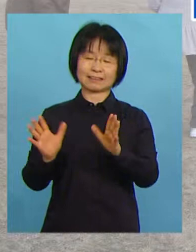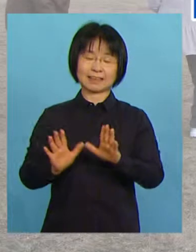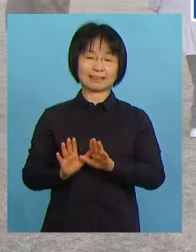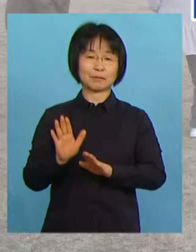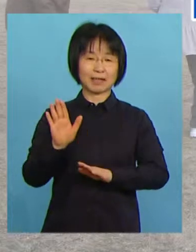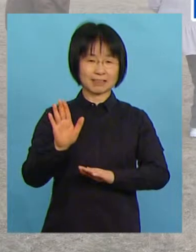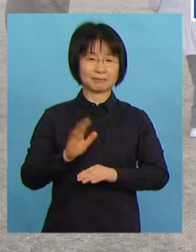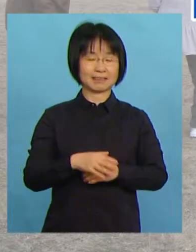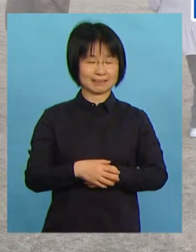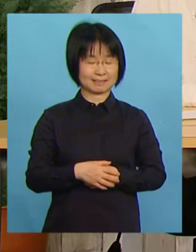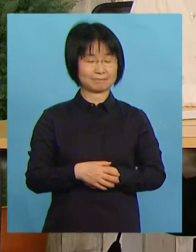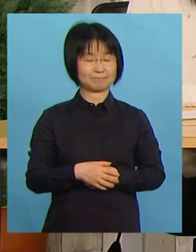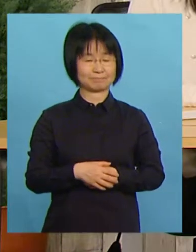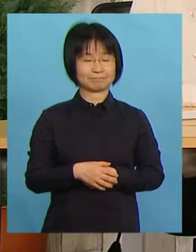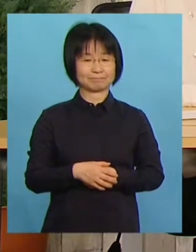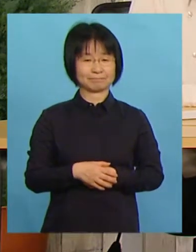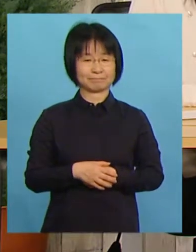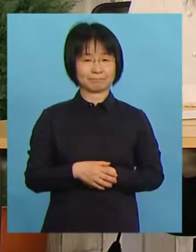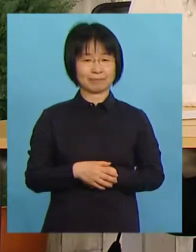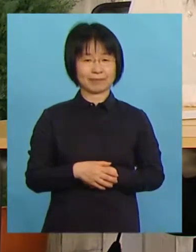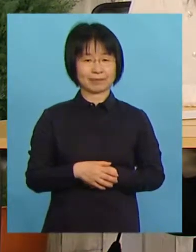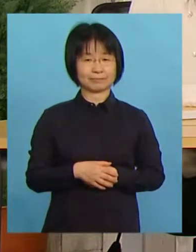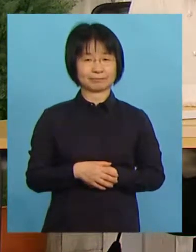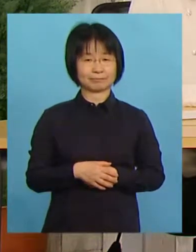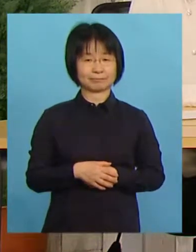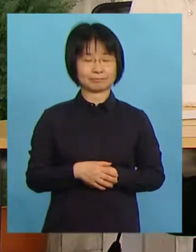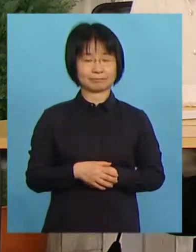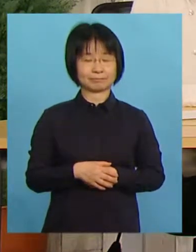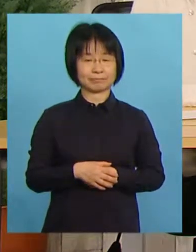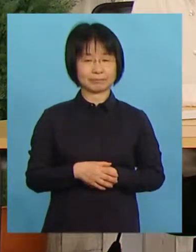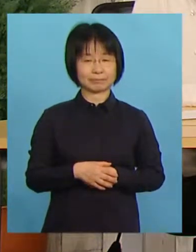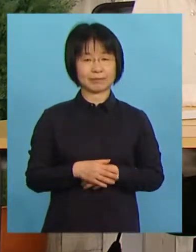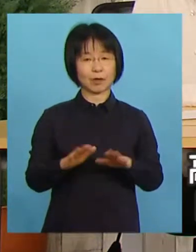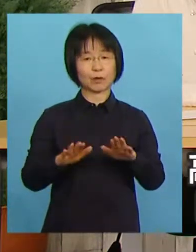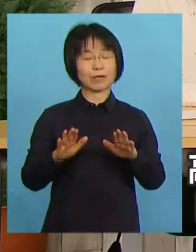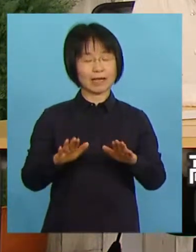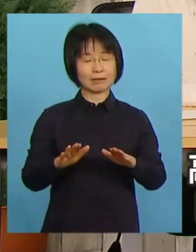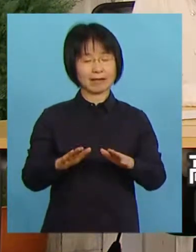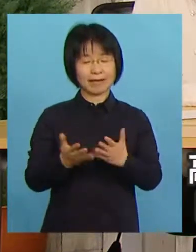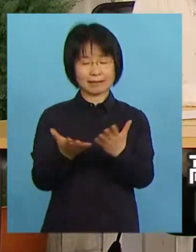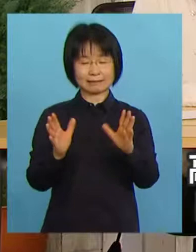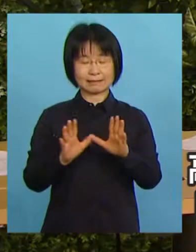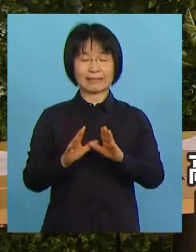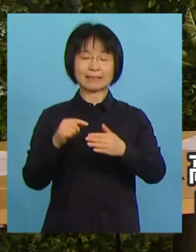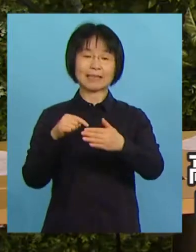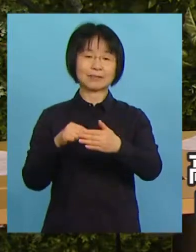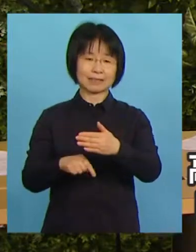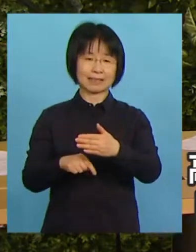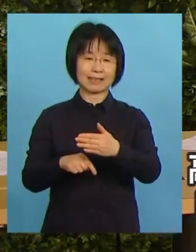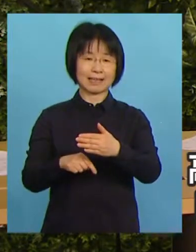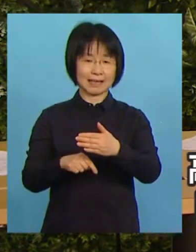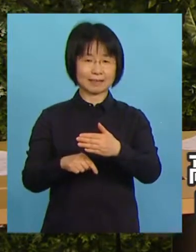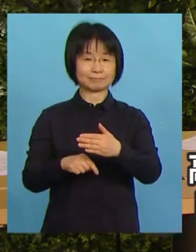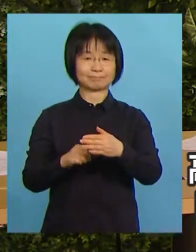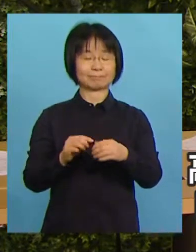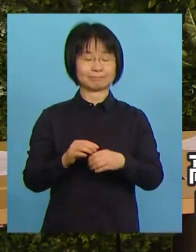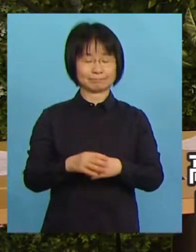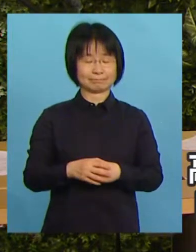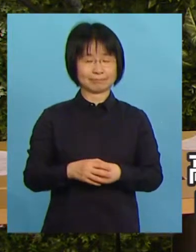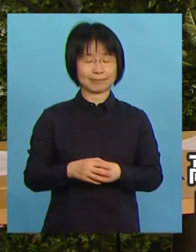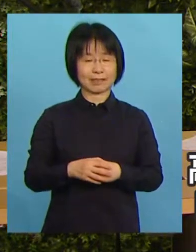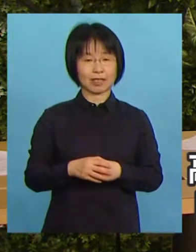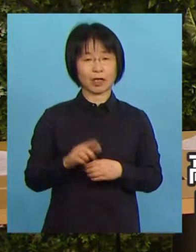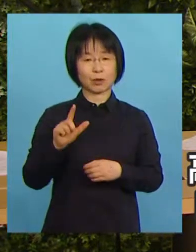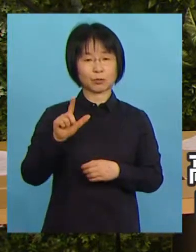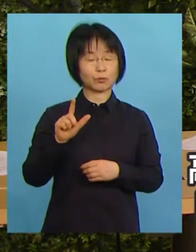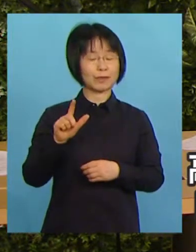ですよ。 楽しそうですね。 はい、今回は高齢者活動補助金の申請をされている団体の中